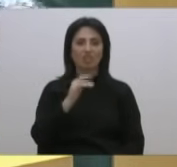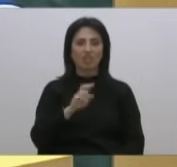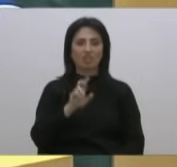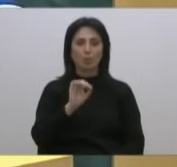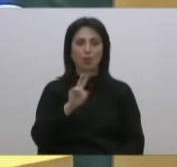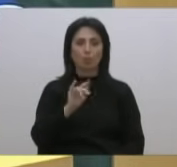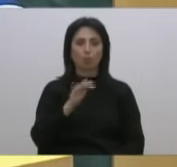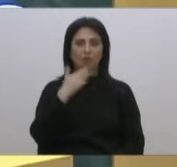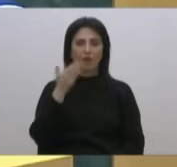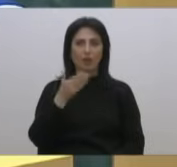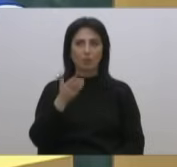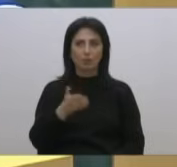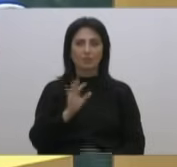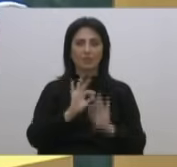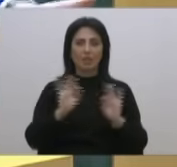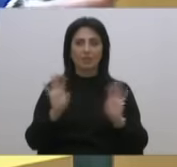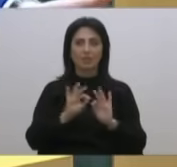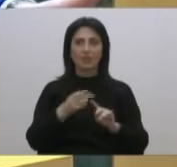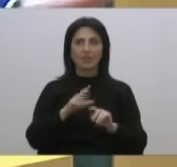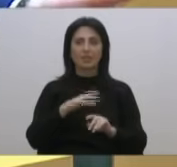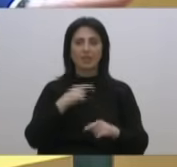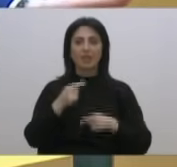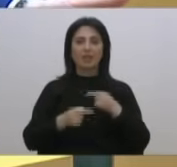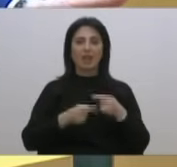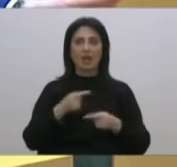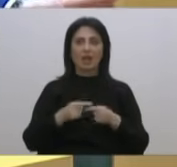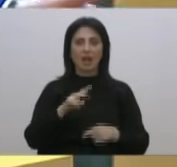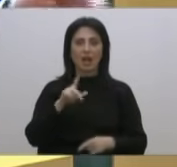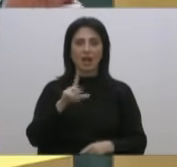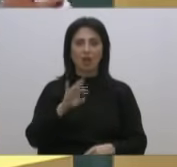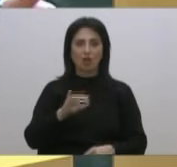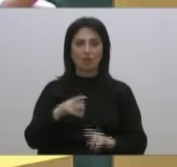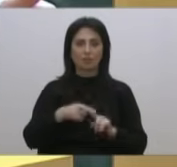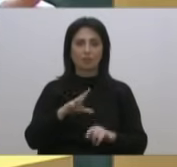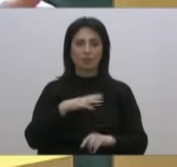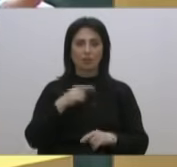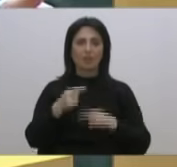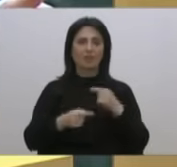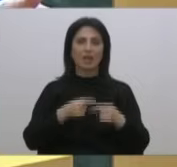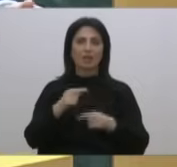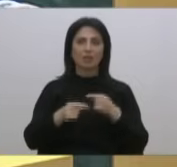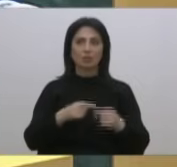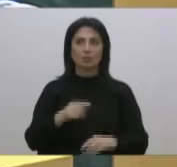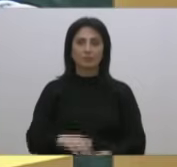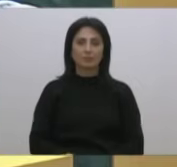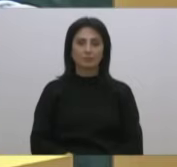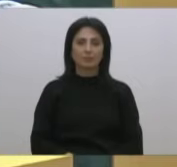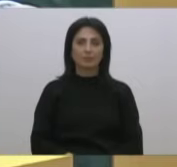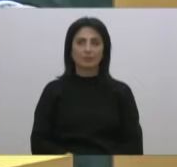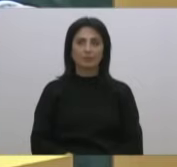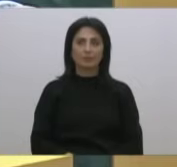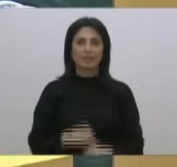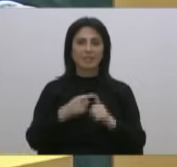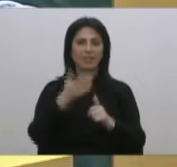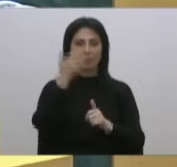გოგუჩავას გამოსვლები, განცხადებები, ეს იყო ტრადიციულად ელო, ეს იყო ტრადიციულად